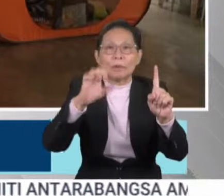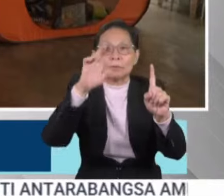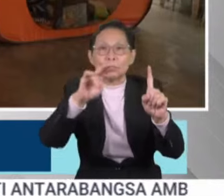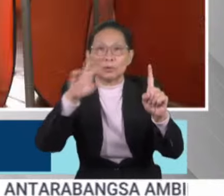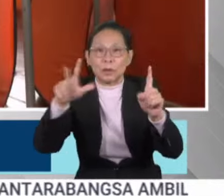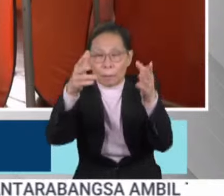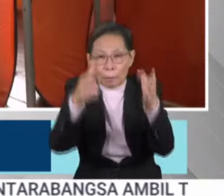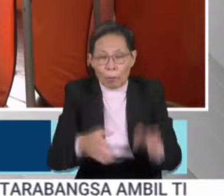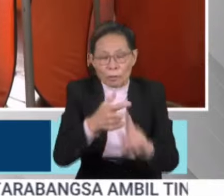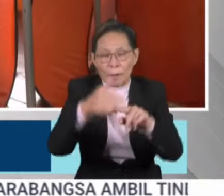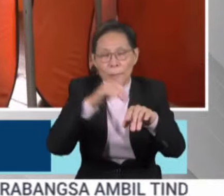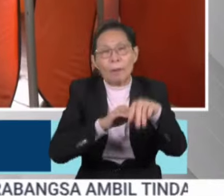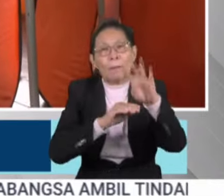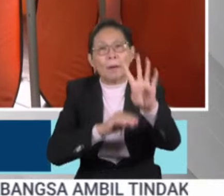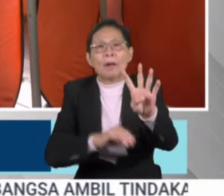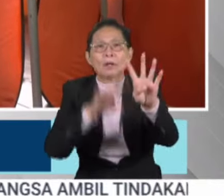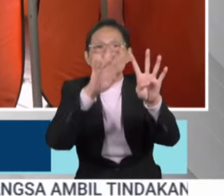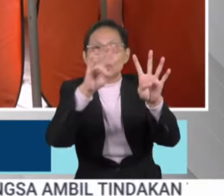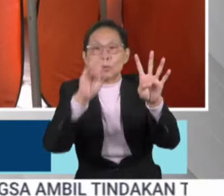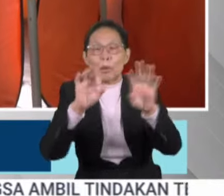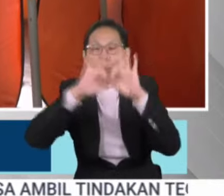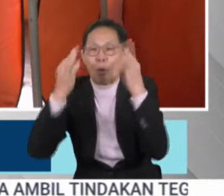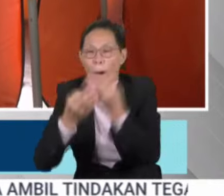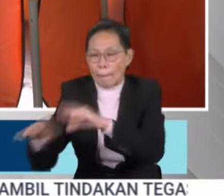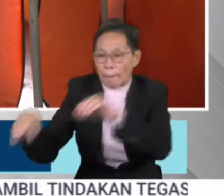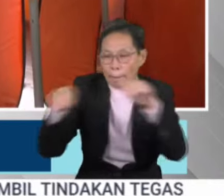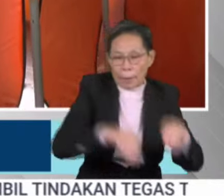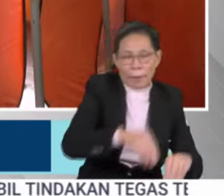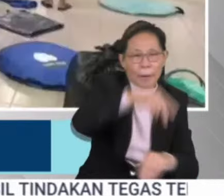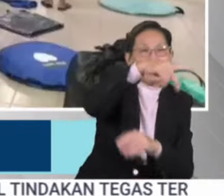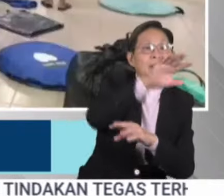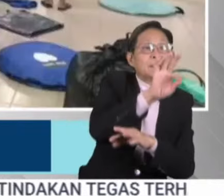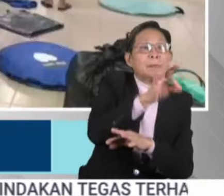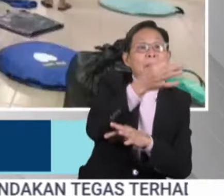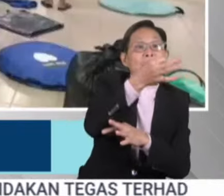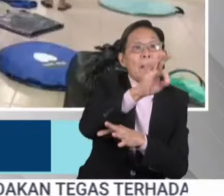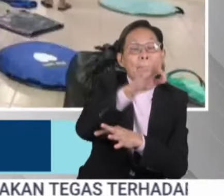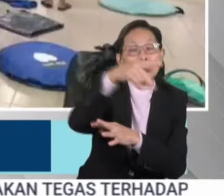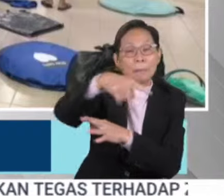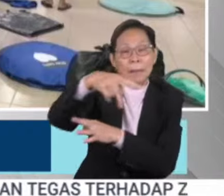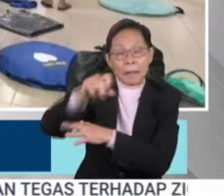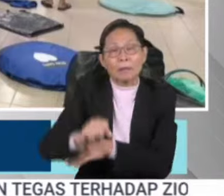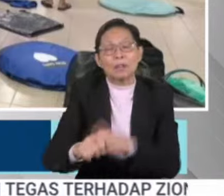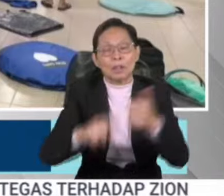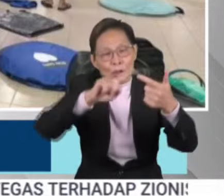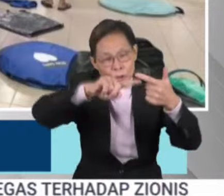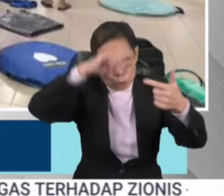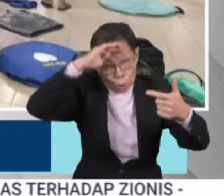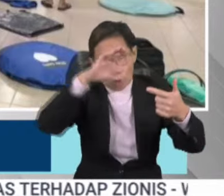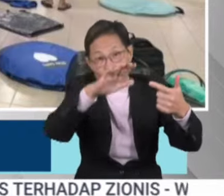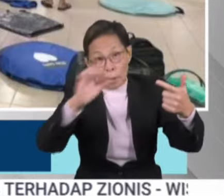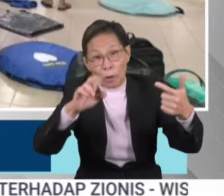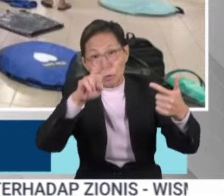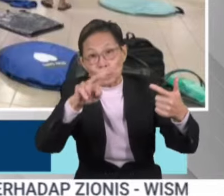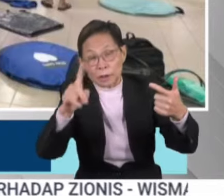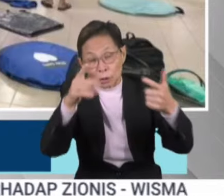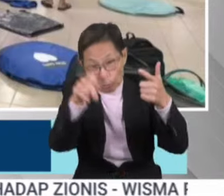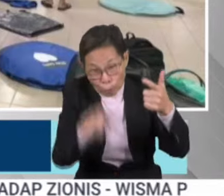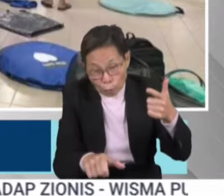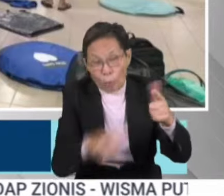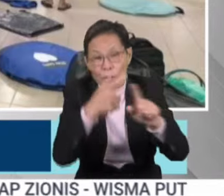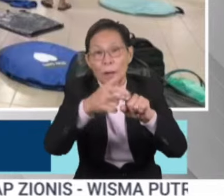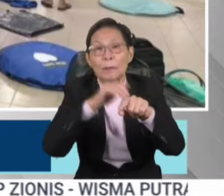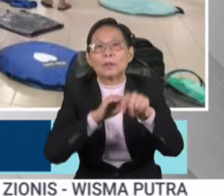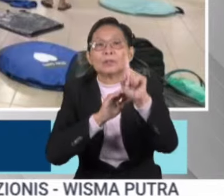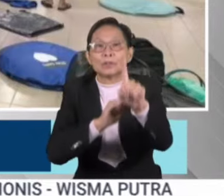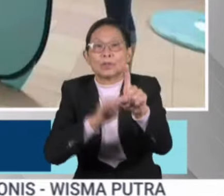1,473 penduduk daripada 470 keluarga dipindahkan ke 19 PPS. Diikuti Johor, 521 penduduk